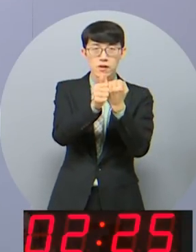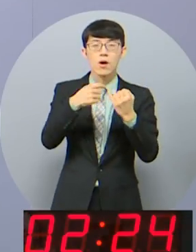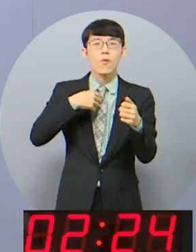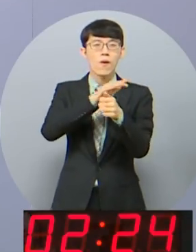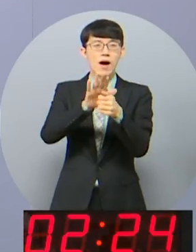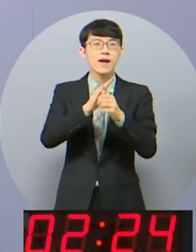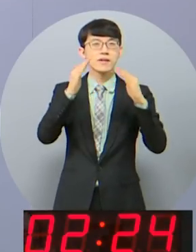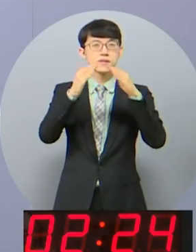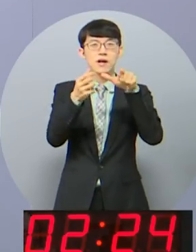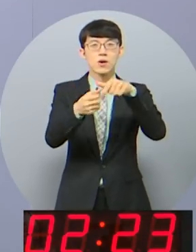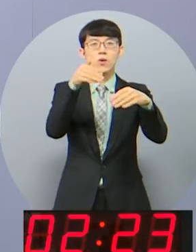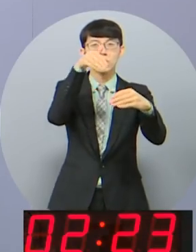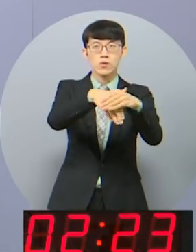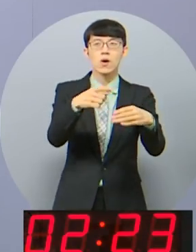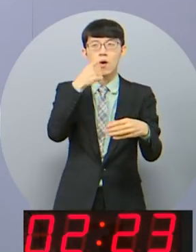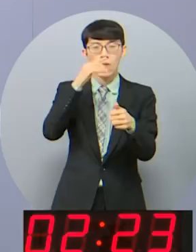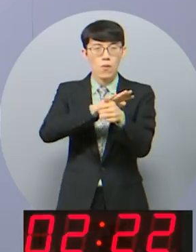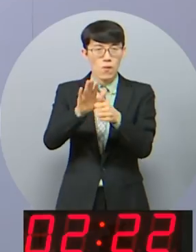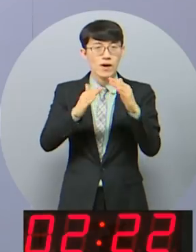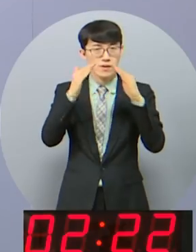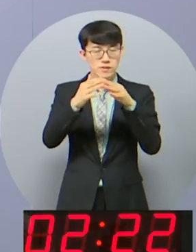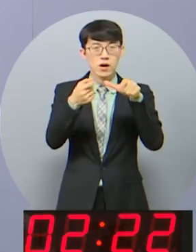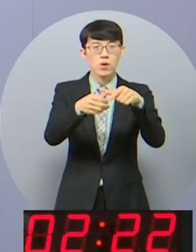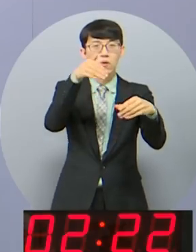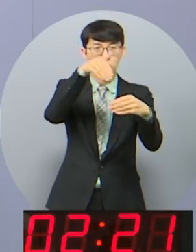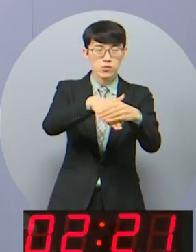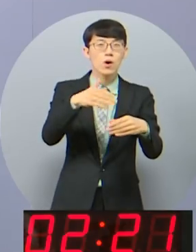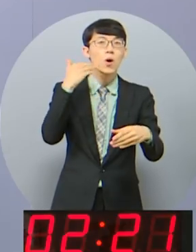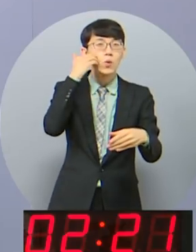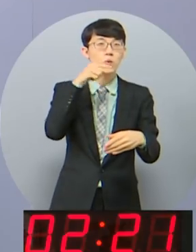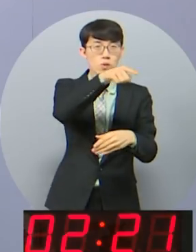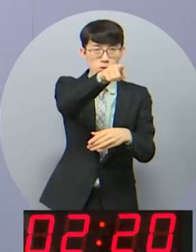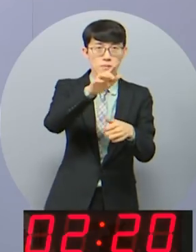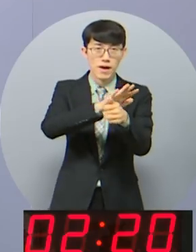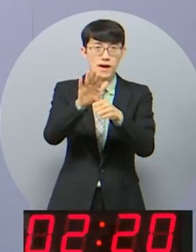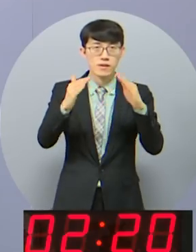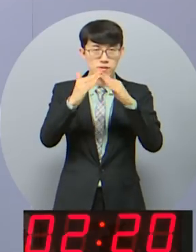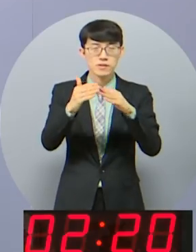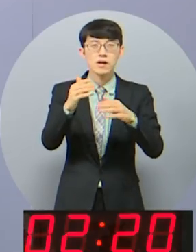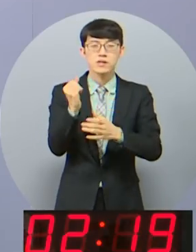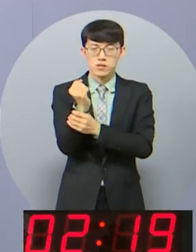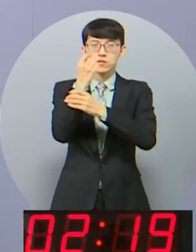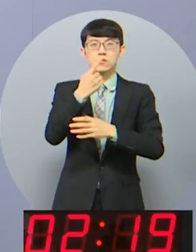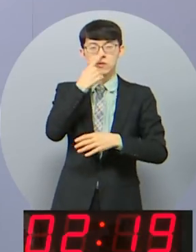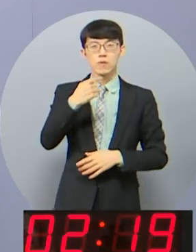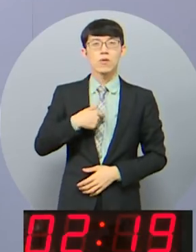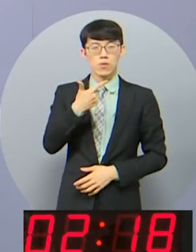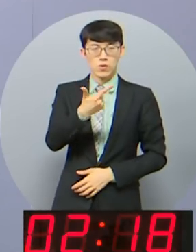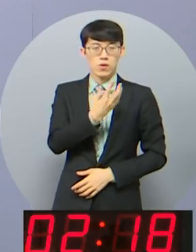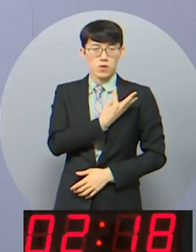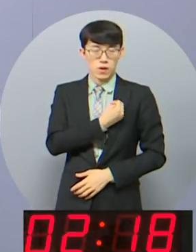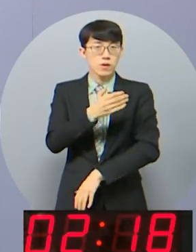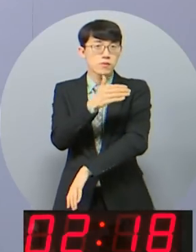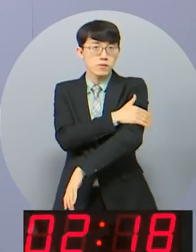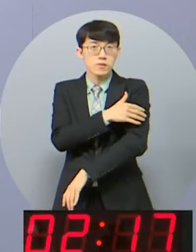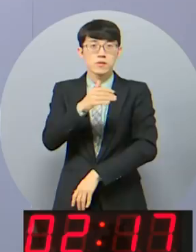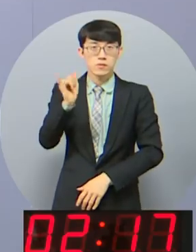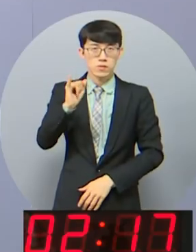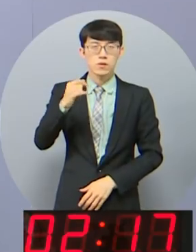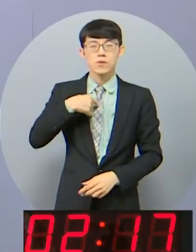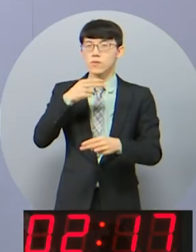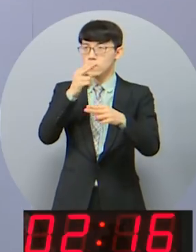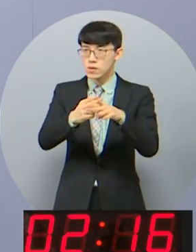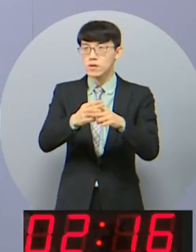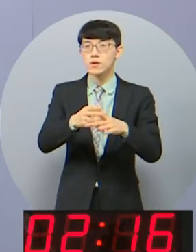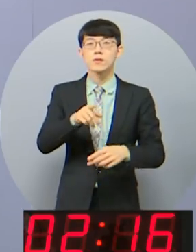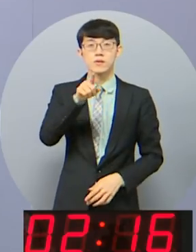家，我公投，您爱家，支持我。6号陈静怡深信你我都有